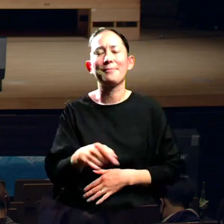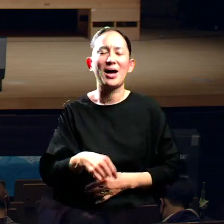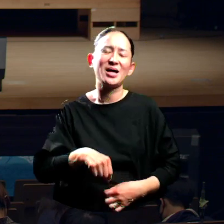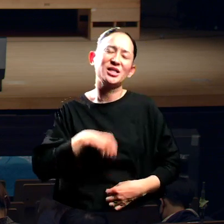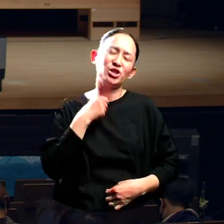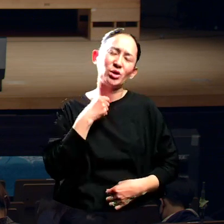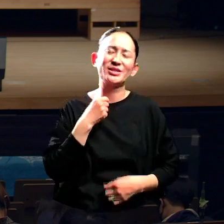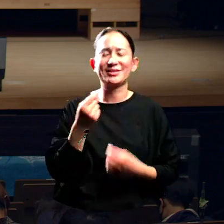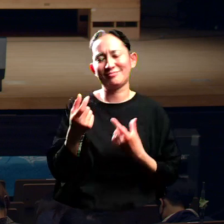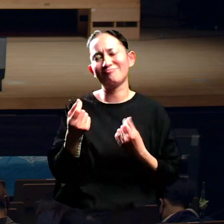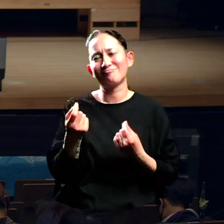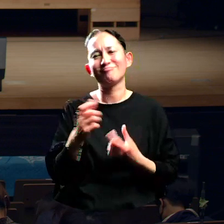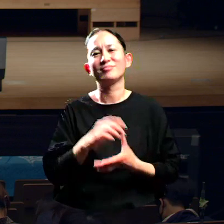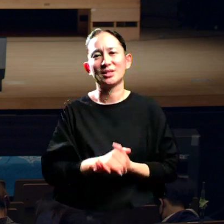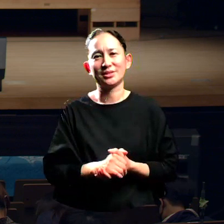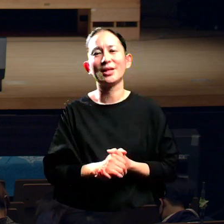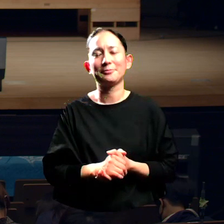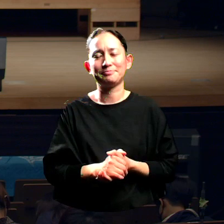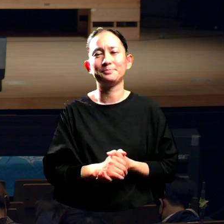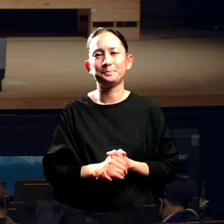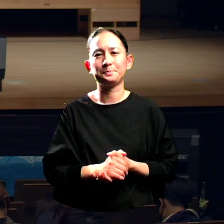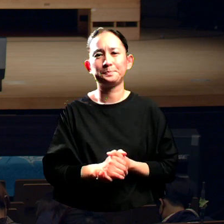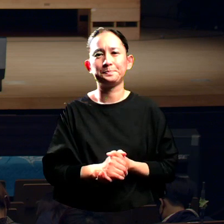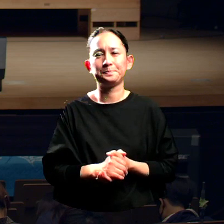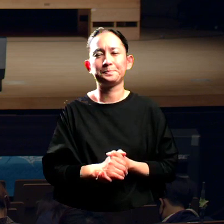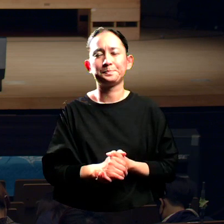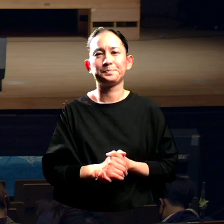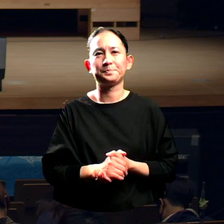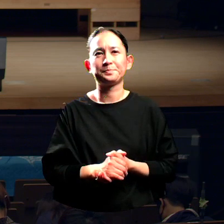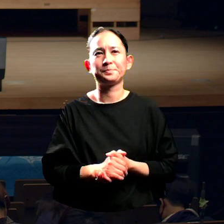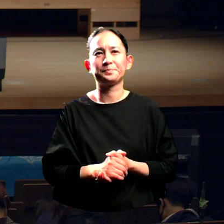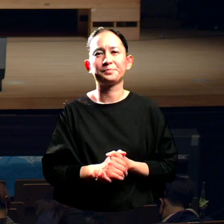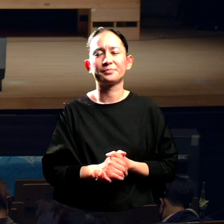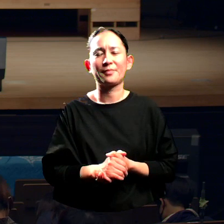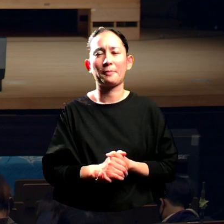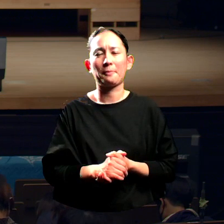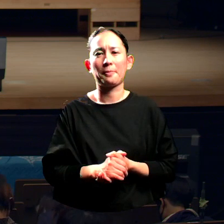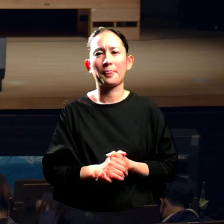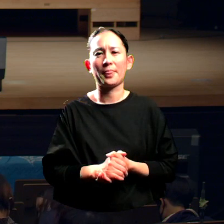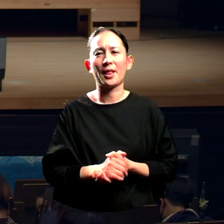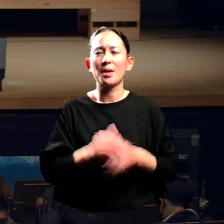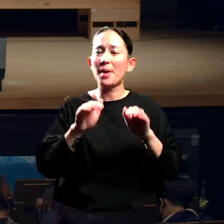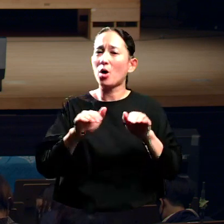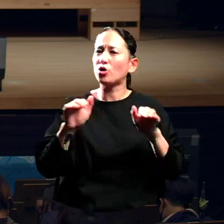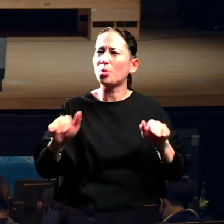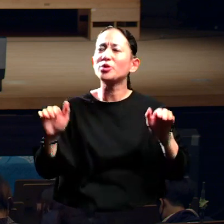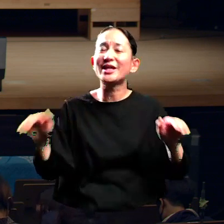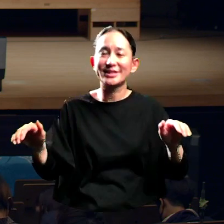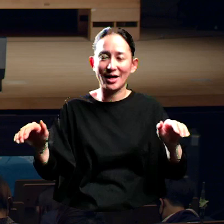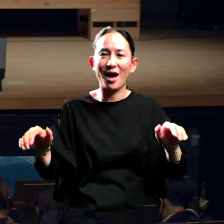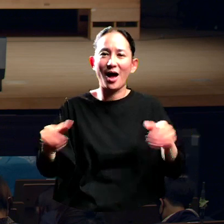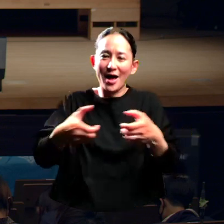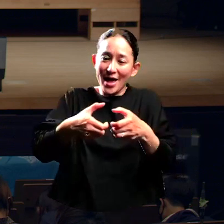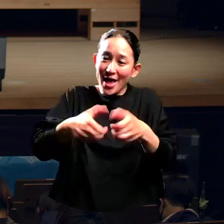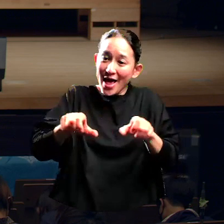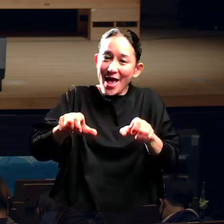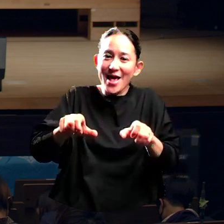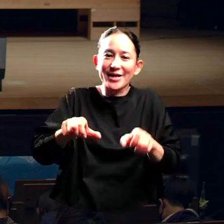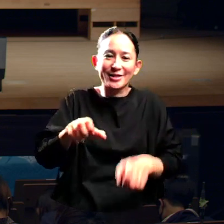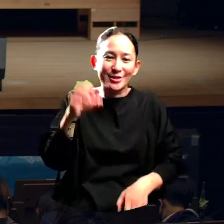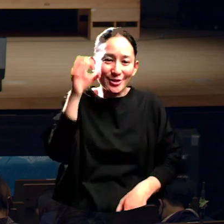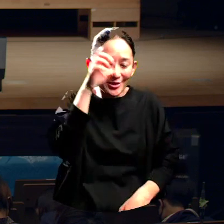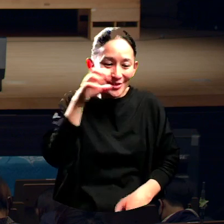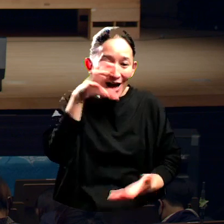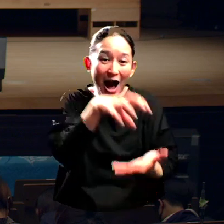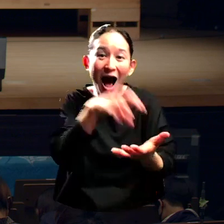I think Japanese people are not very familiar with Easter itself. かろうじて 子供たちがエッグハントをするイースターエ